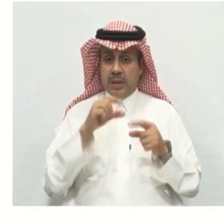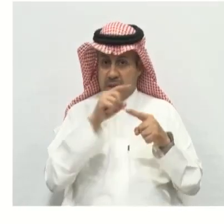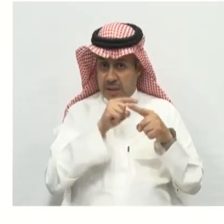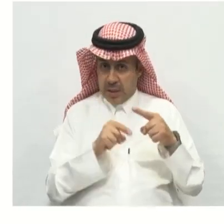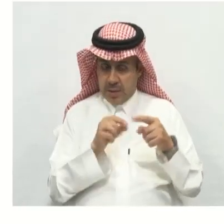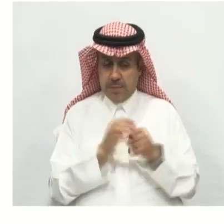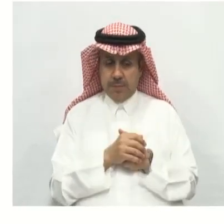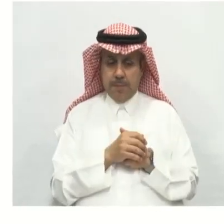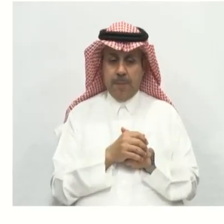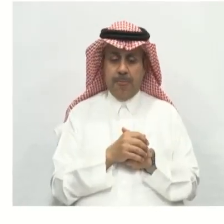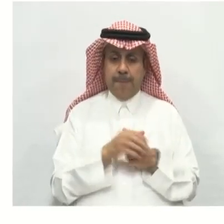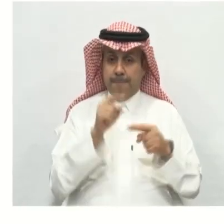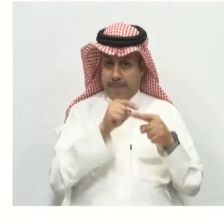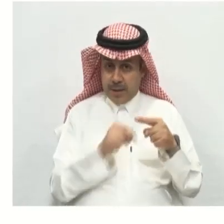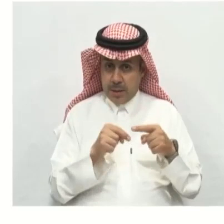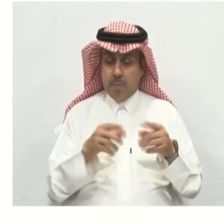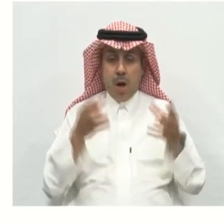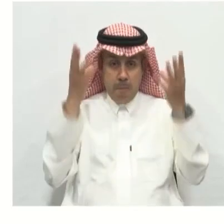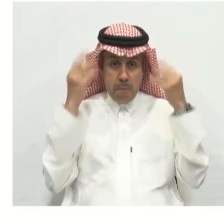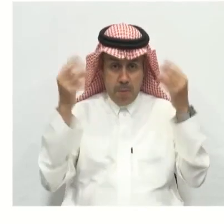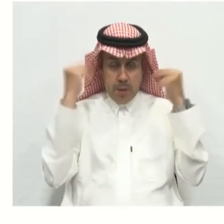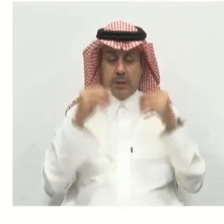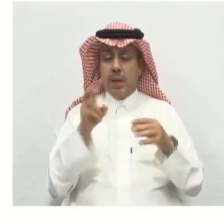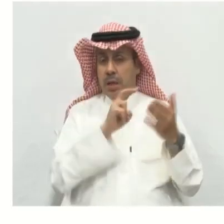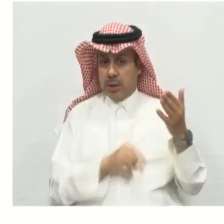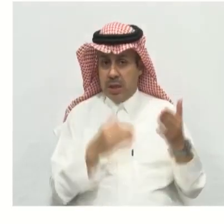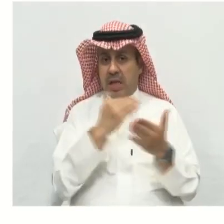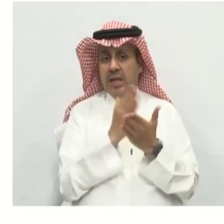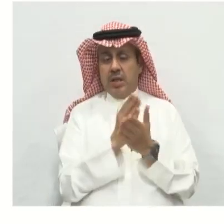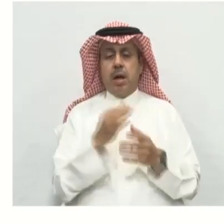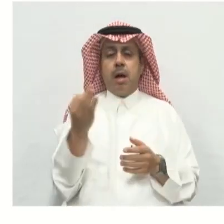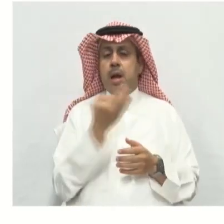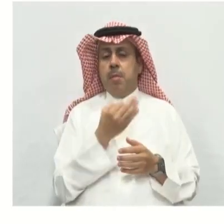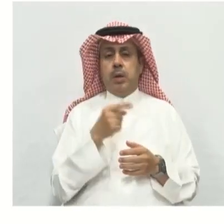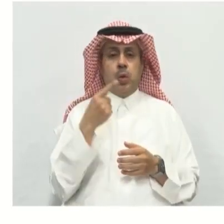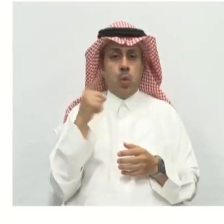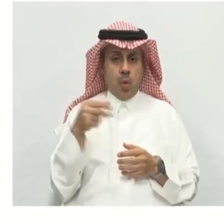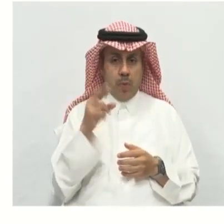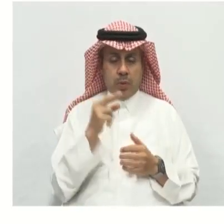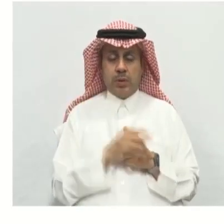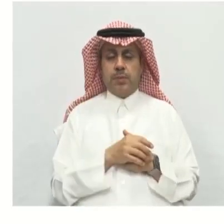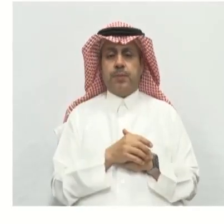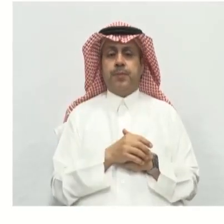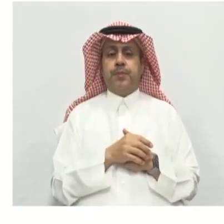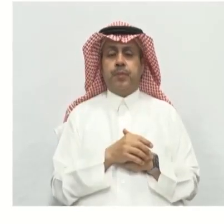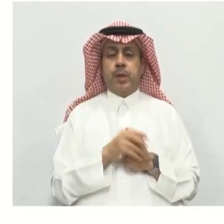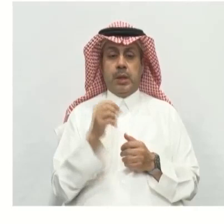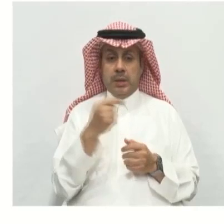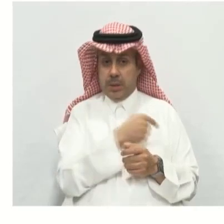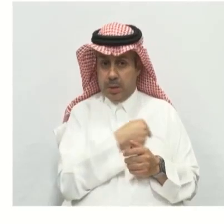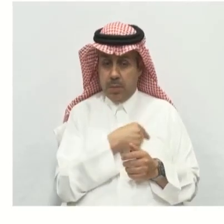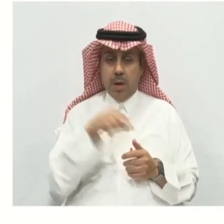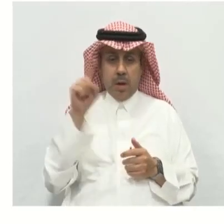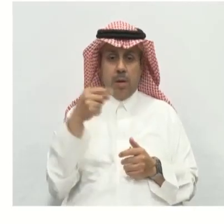يقصد به عمليه تقسيم البيانات النصيه الى اجزاء مثل كلمات وجمل ورموز وعناصر اخرى يطلق عليها